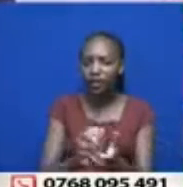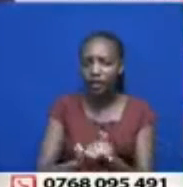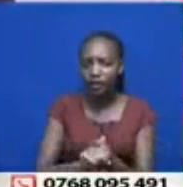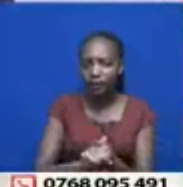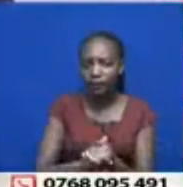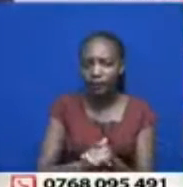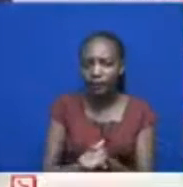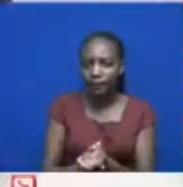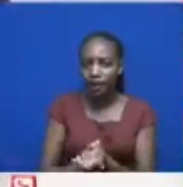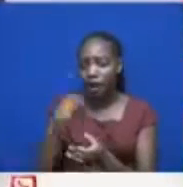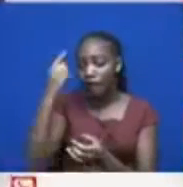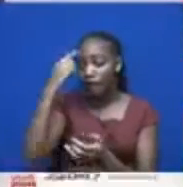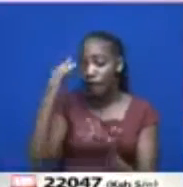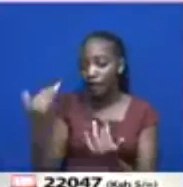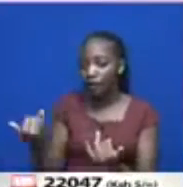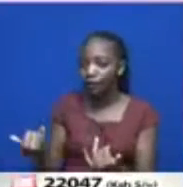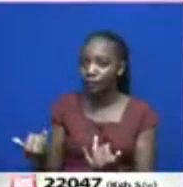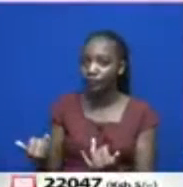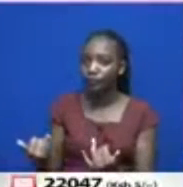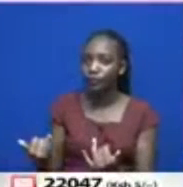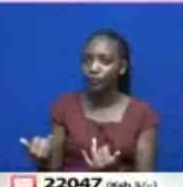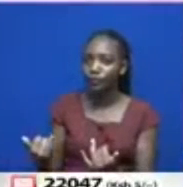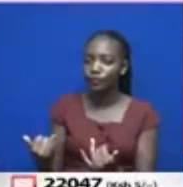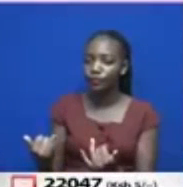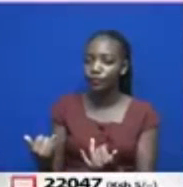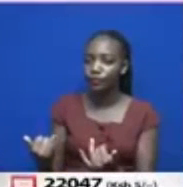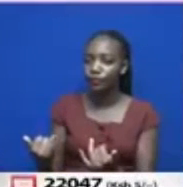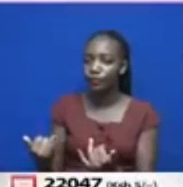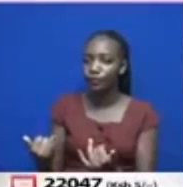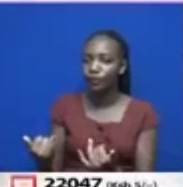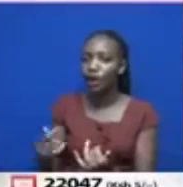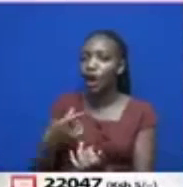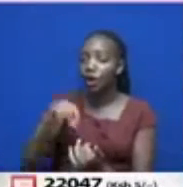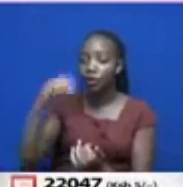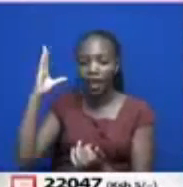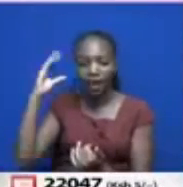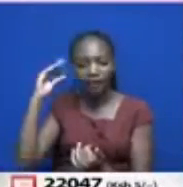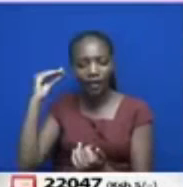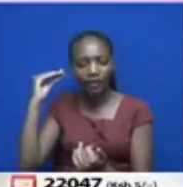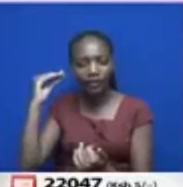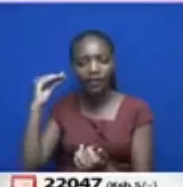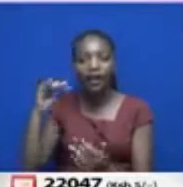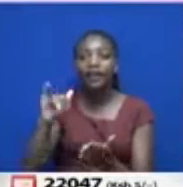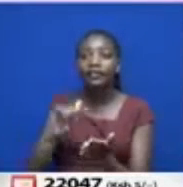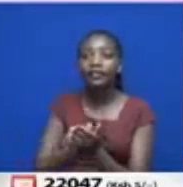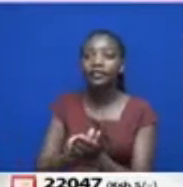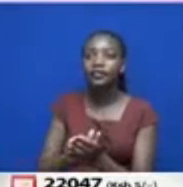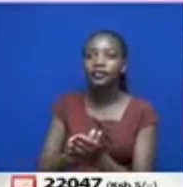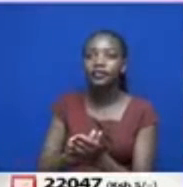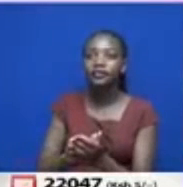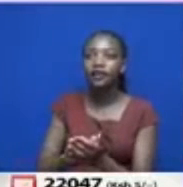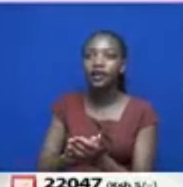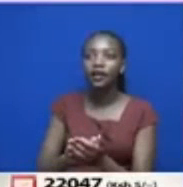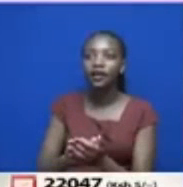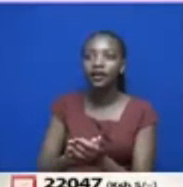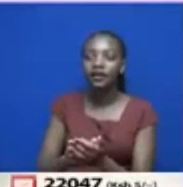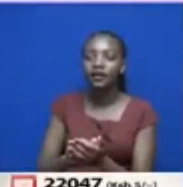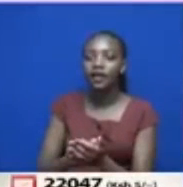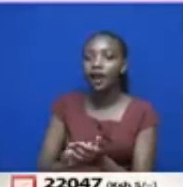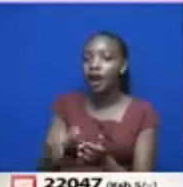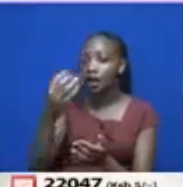wakati huu? Tumesikia tu fununu, yeah, kwamba mheshimiwa naibu wa rais alitamani